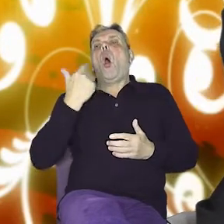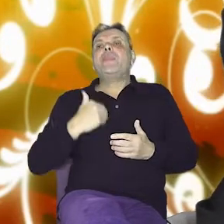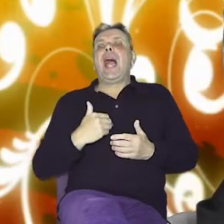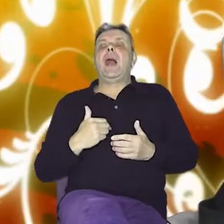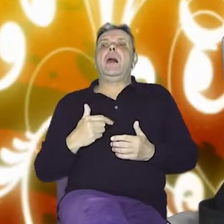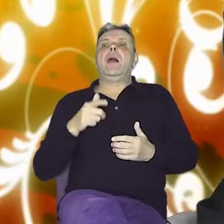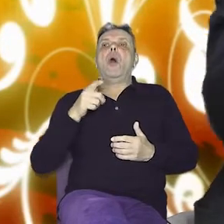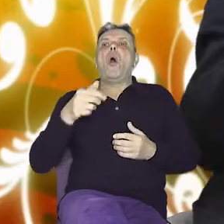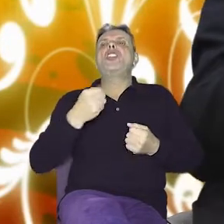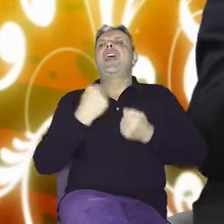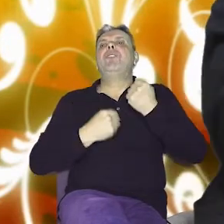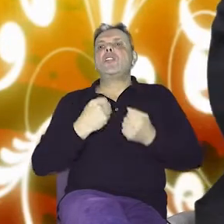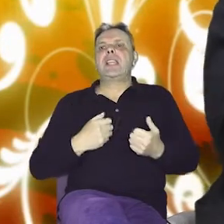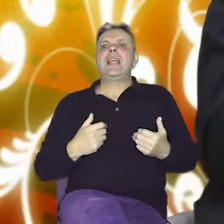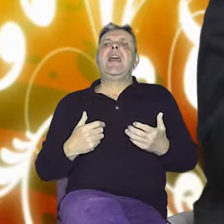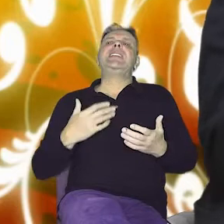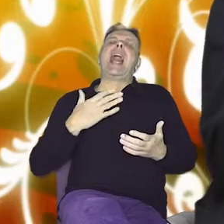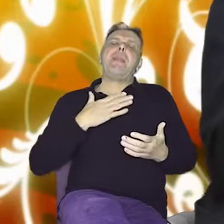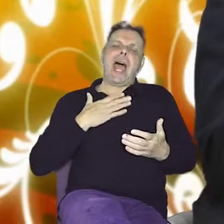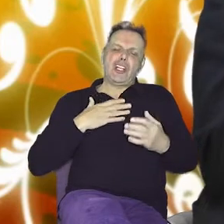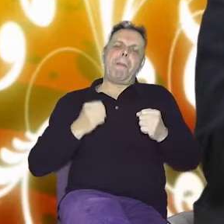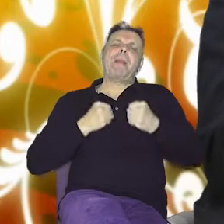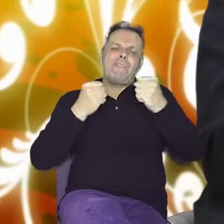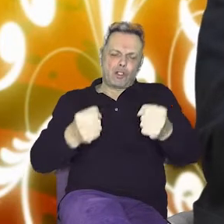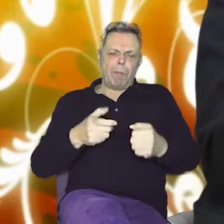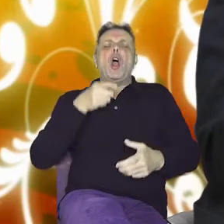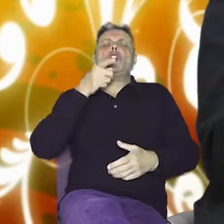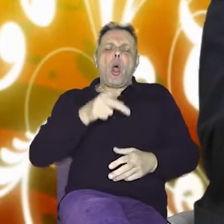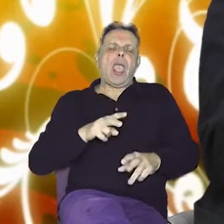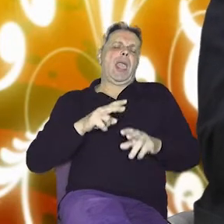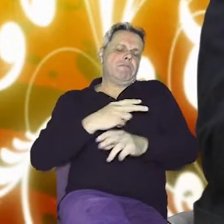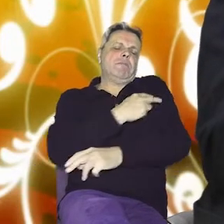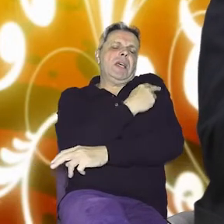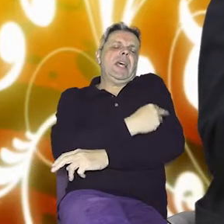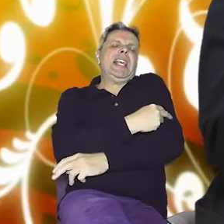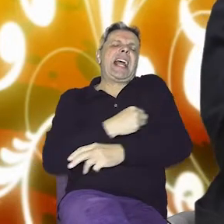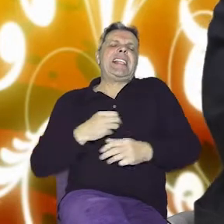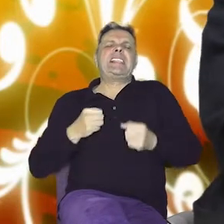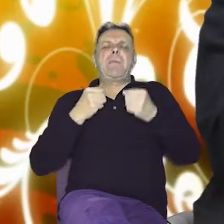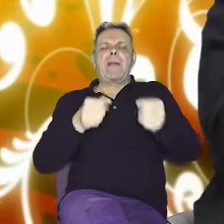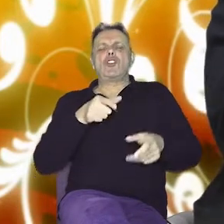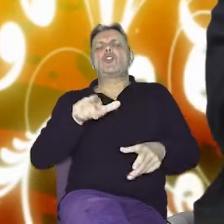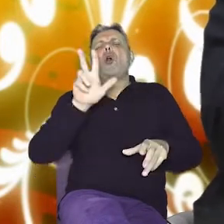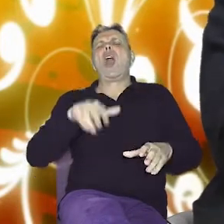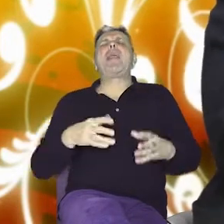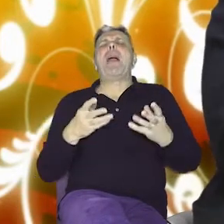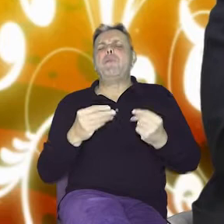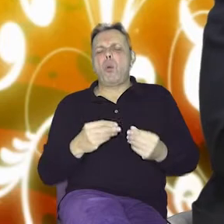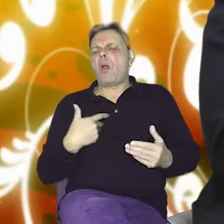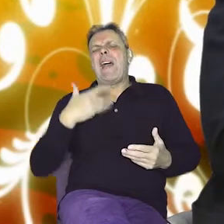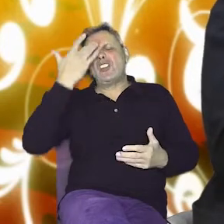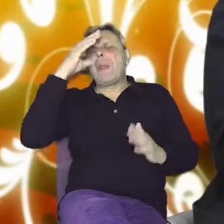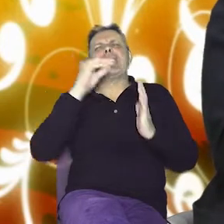Onda oni se voze, znači to je taj sanitetski prijevoz. Da. I toga ima strašno puno, ja više ne